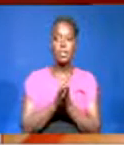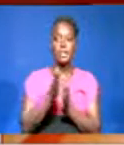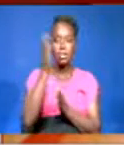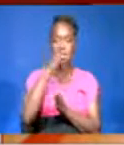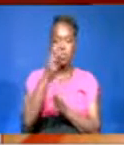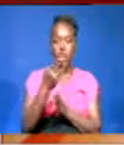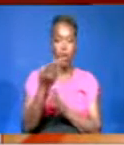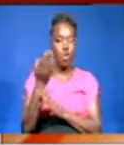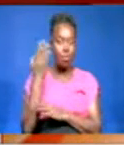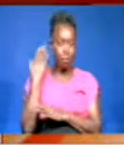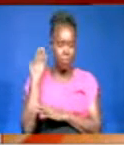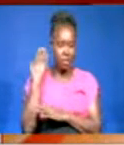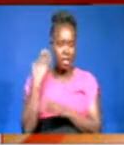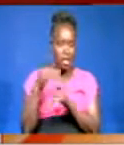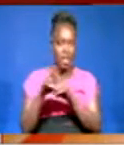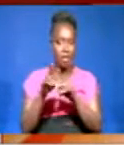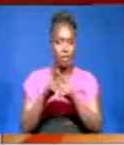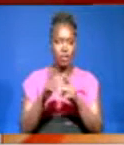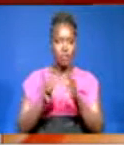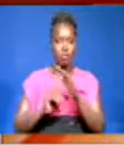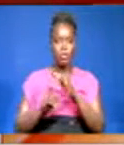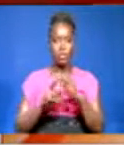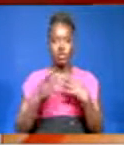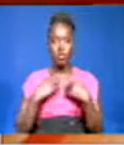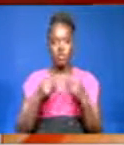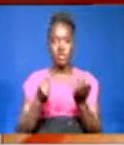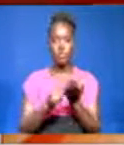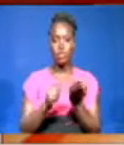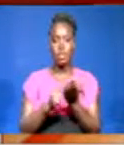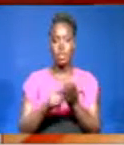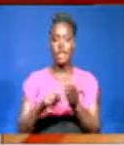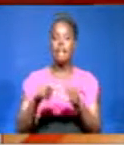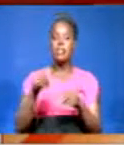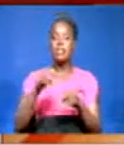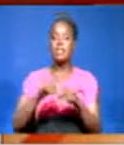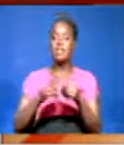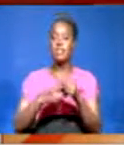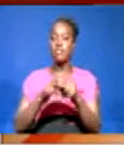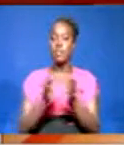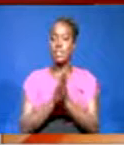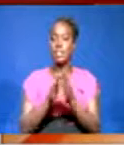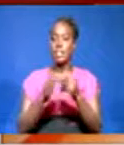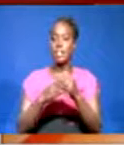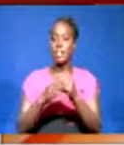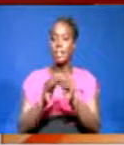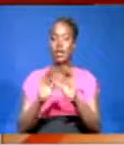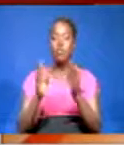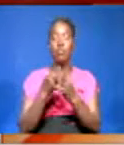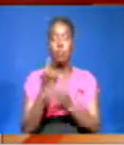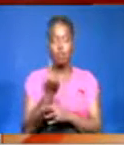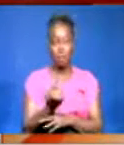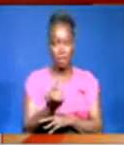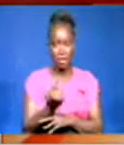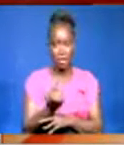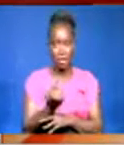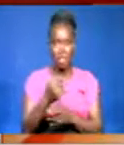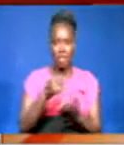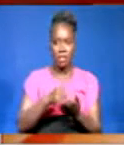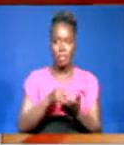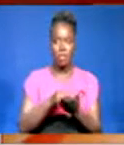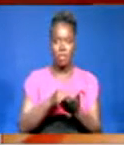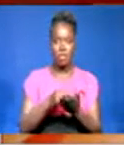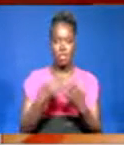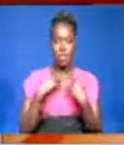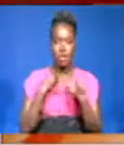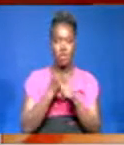zilizopita. Kulingana na Wizara ya Afya ya Uganda, visa saba kati ya hivyo tisa ni jamaa wa familia moja, akiwemo mhudumu mmoja wa afya